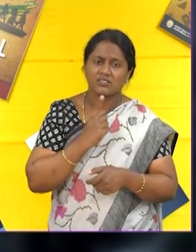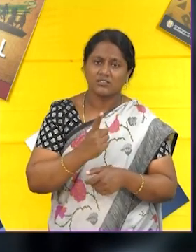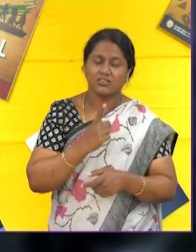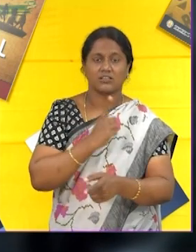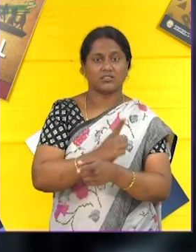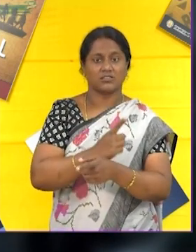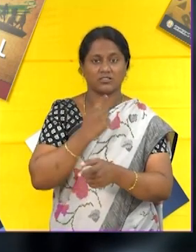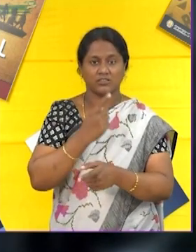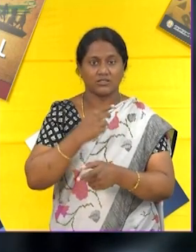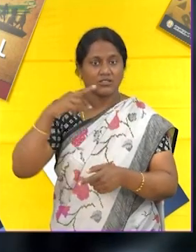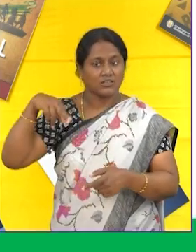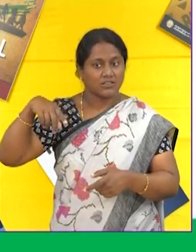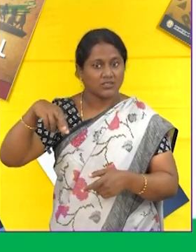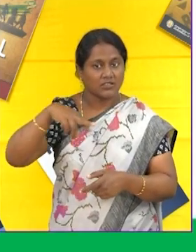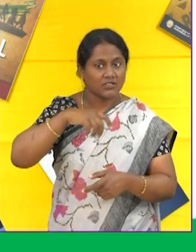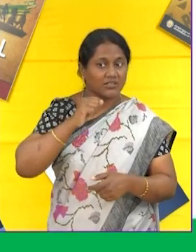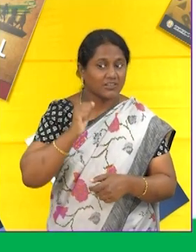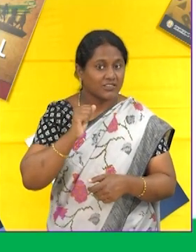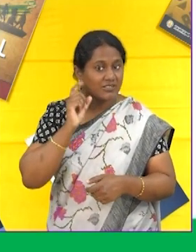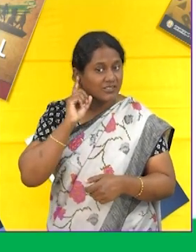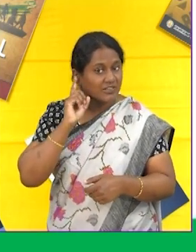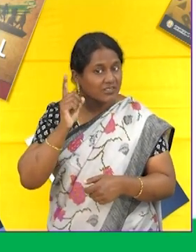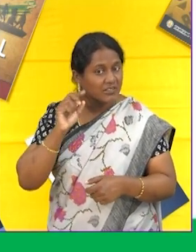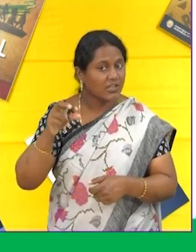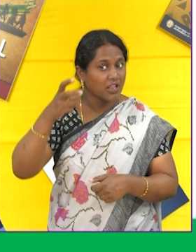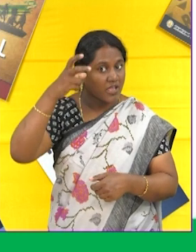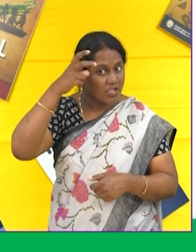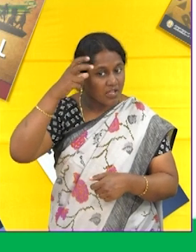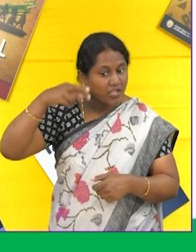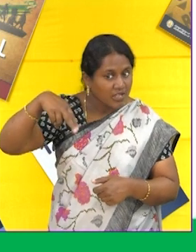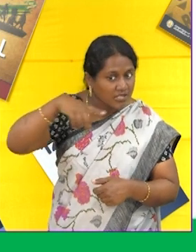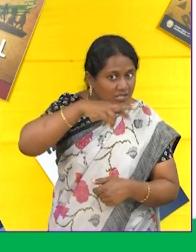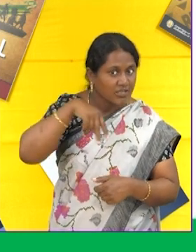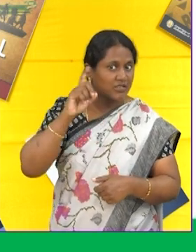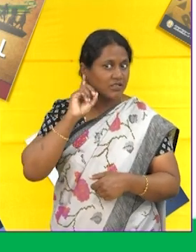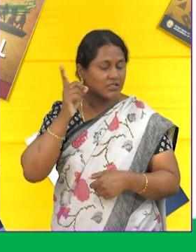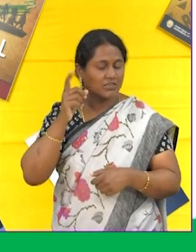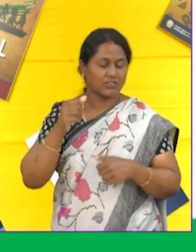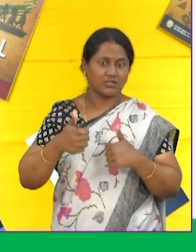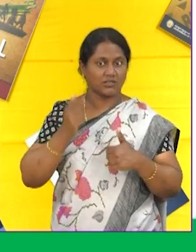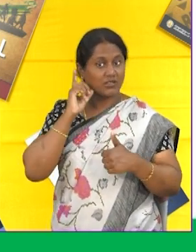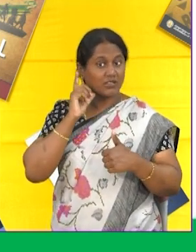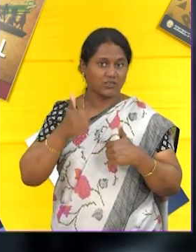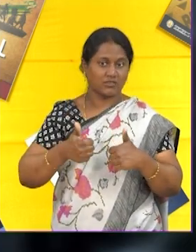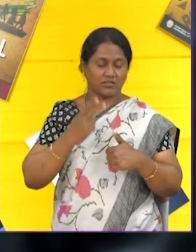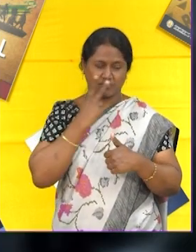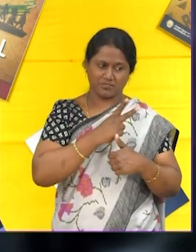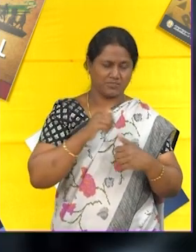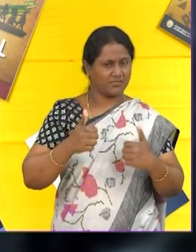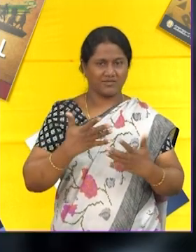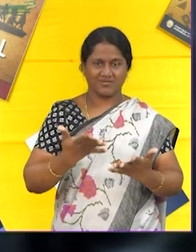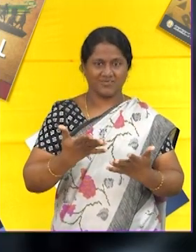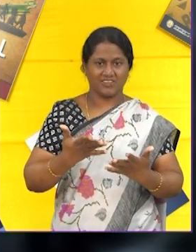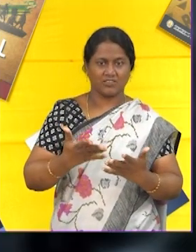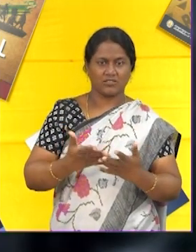வாஸ் மூவிங் அரவுண்ட். At regular intervals a boat creaked when it was trod upon. ரெகுலர்